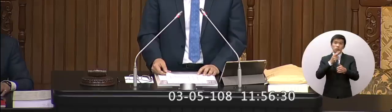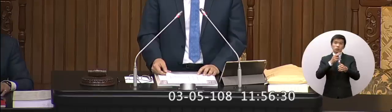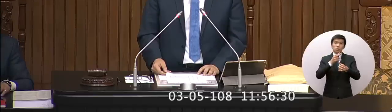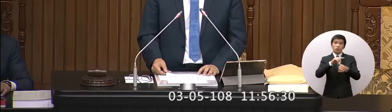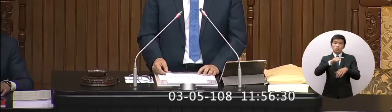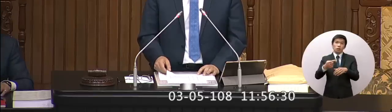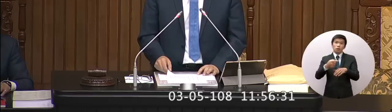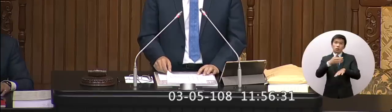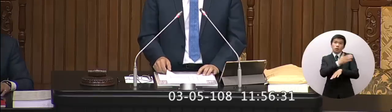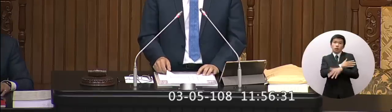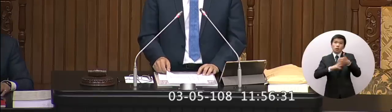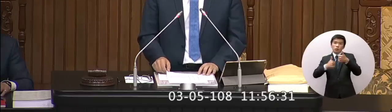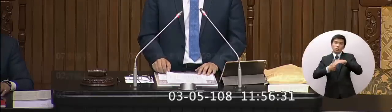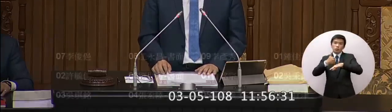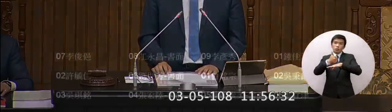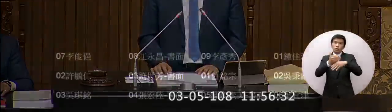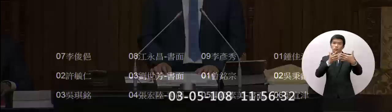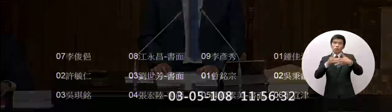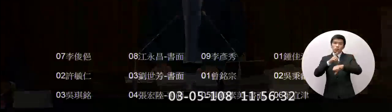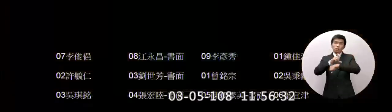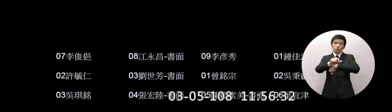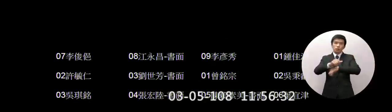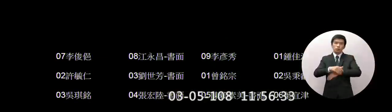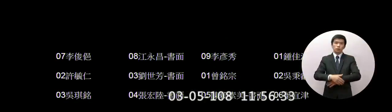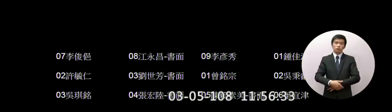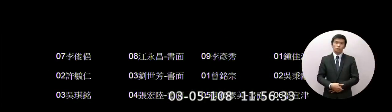询，询答时间为15分钟。